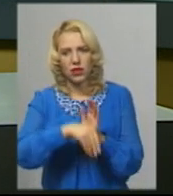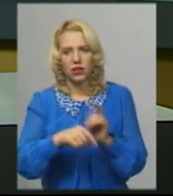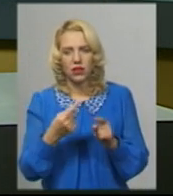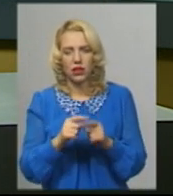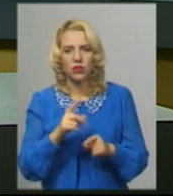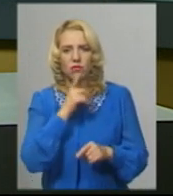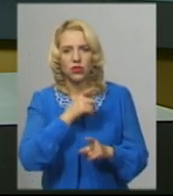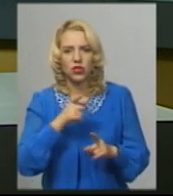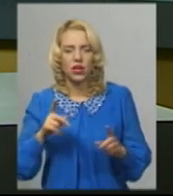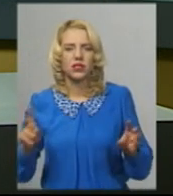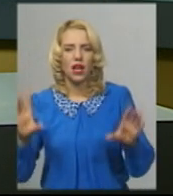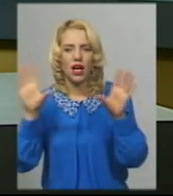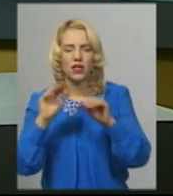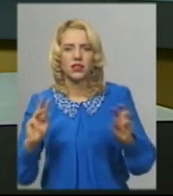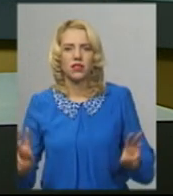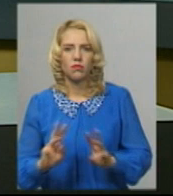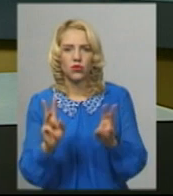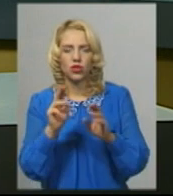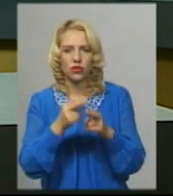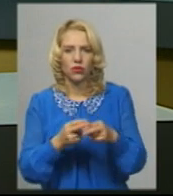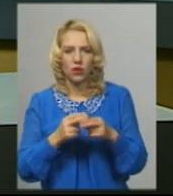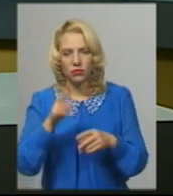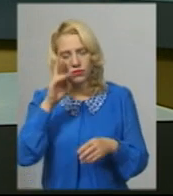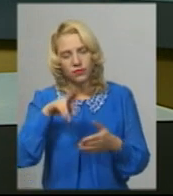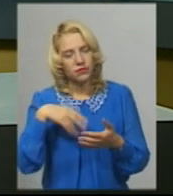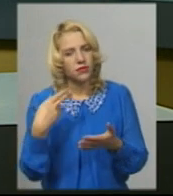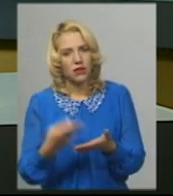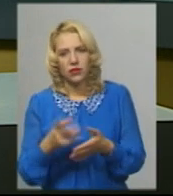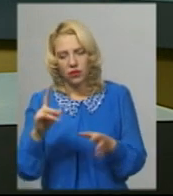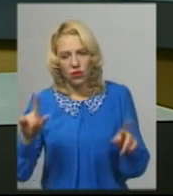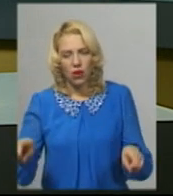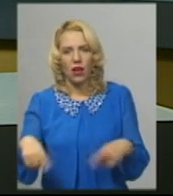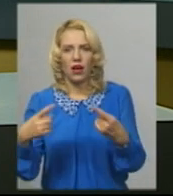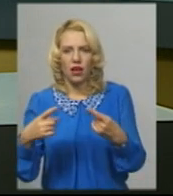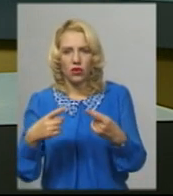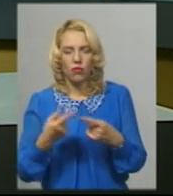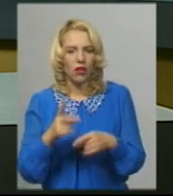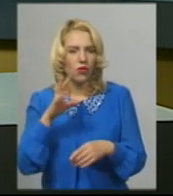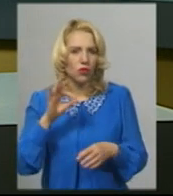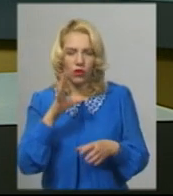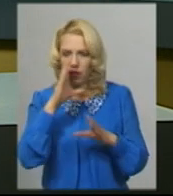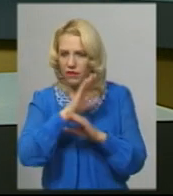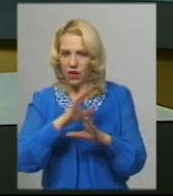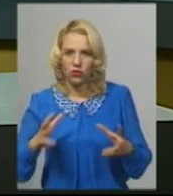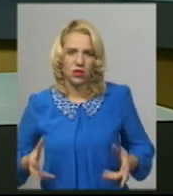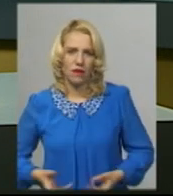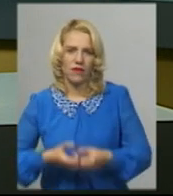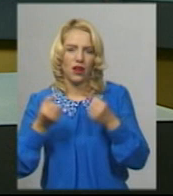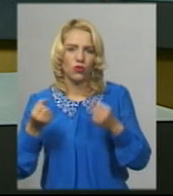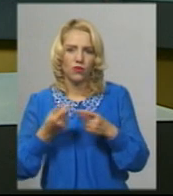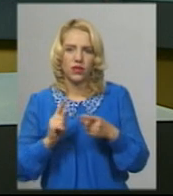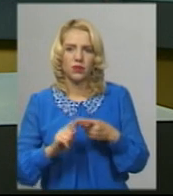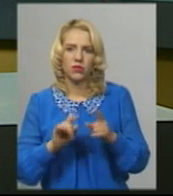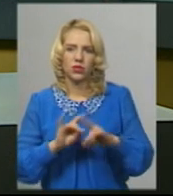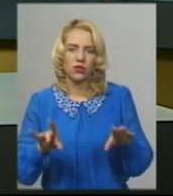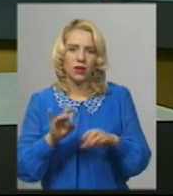час гасіння пожежі у Дунаївцях. Чоловік знепритомнів, його реанімували, та врятувати не вдалося. Про це розповів начальник відомства